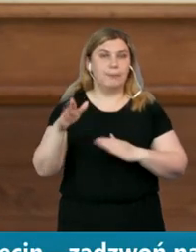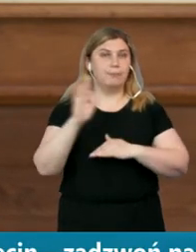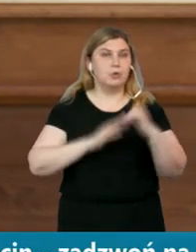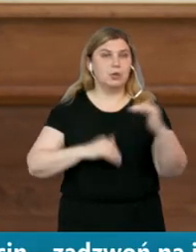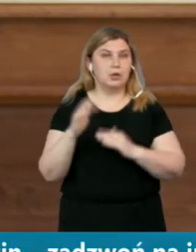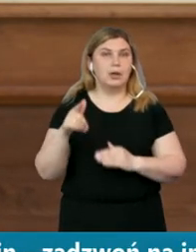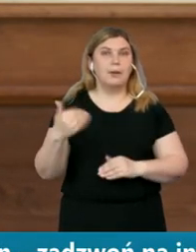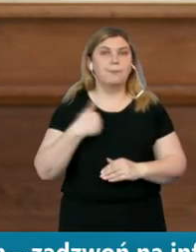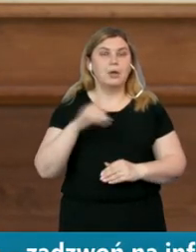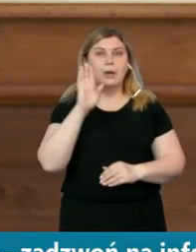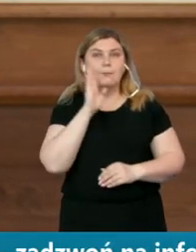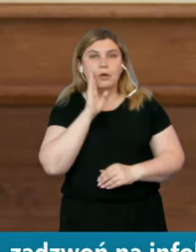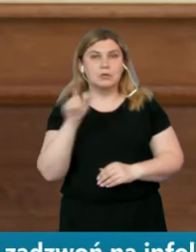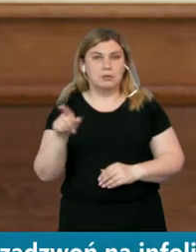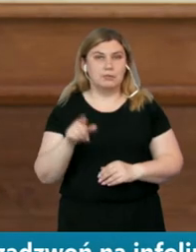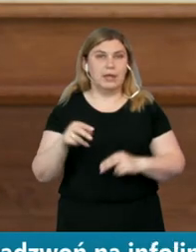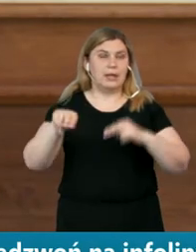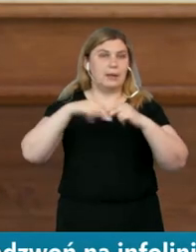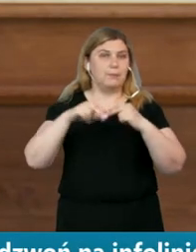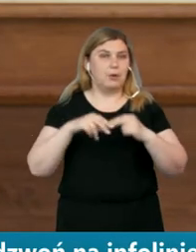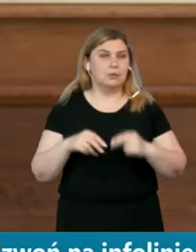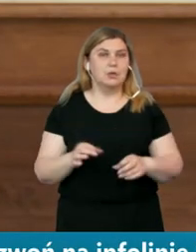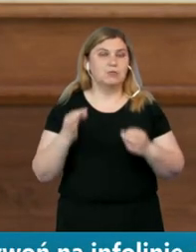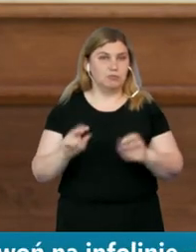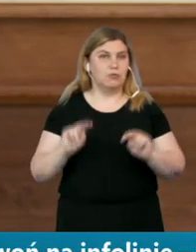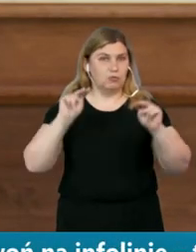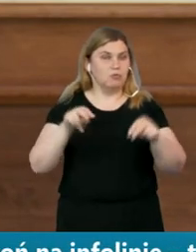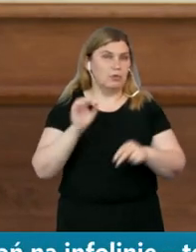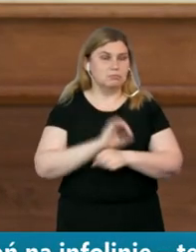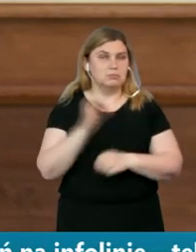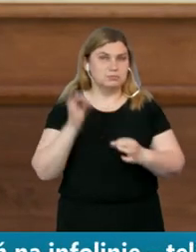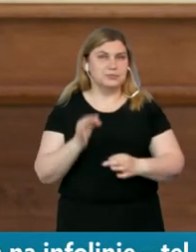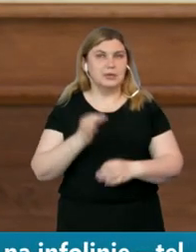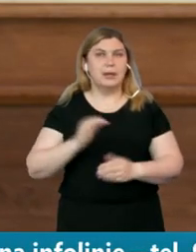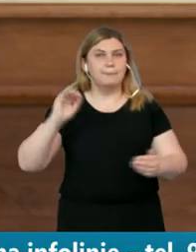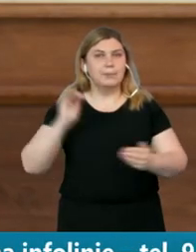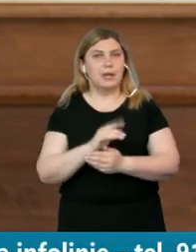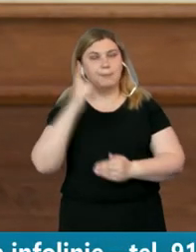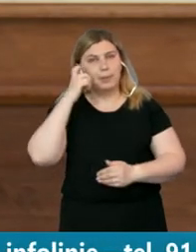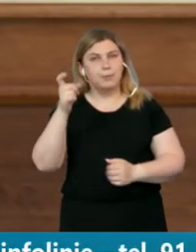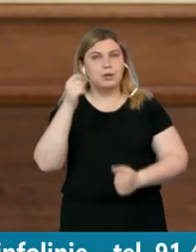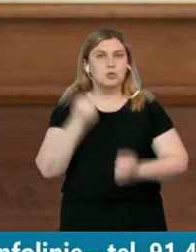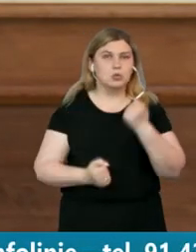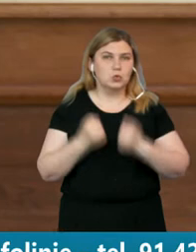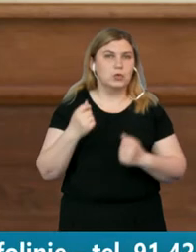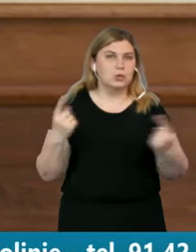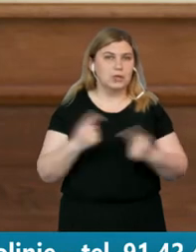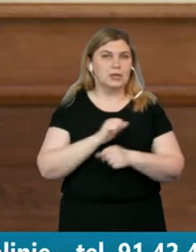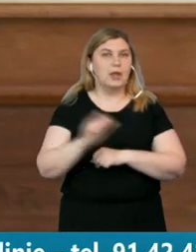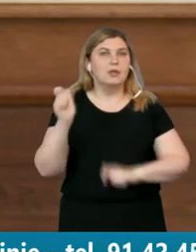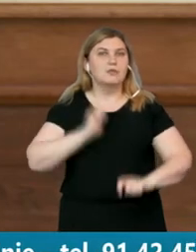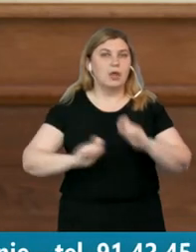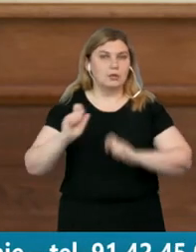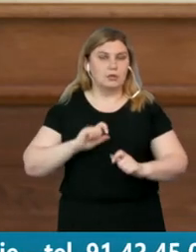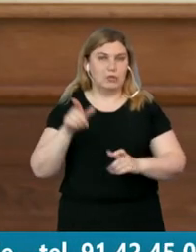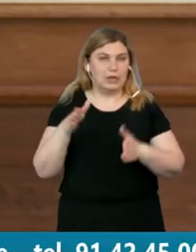dawała podobne efekty jak estakada. No dziś raczej już mniej pamiętamy tą trudną sytuację i raczej jesteśmy zadowoleni z tego, że ta